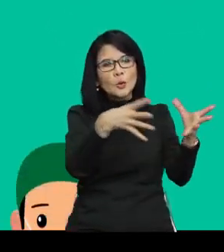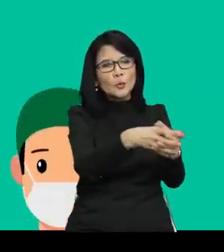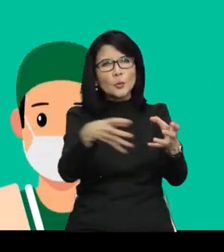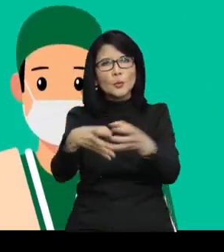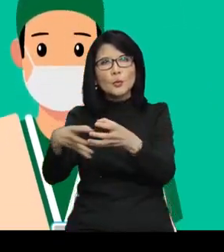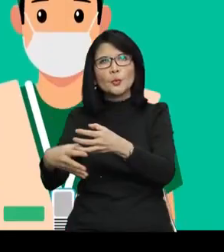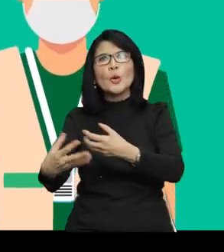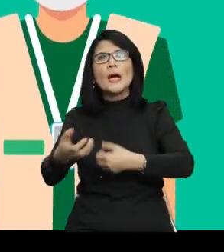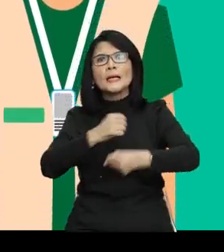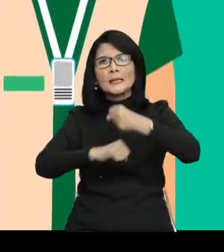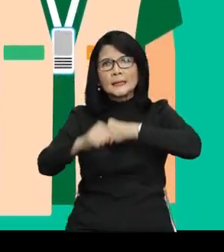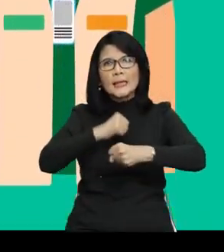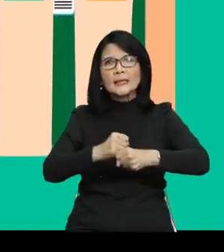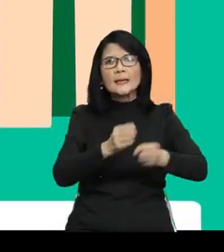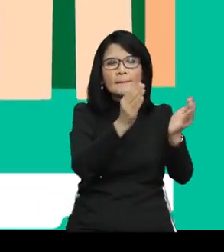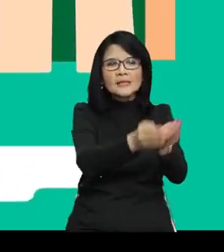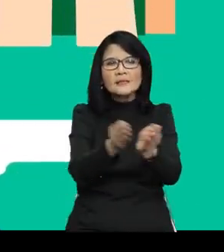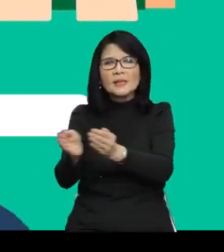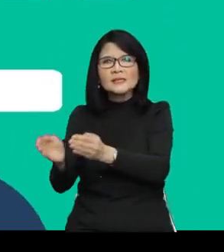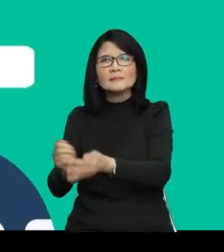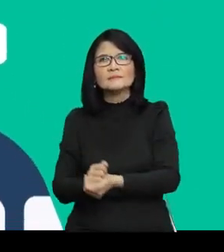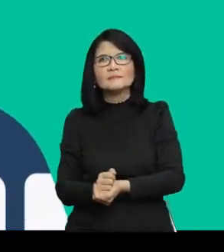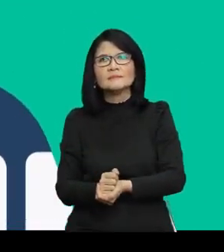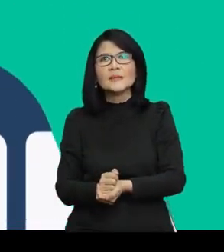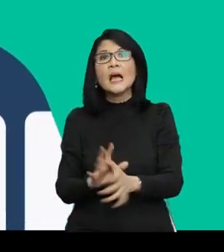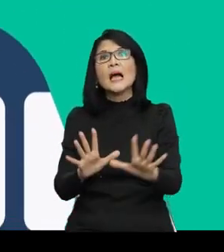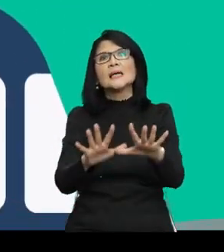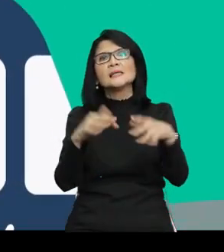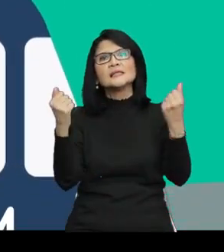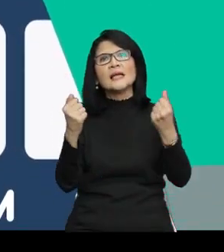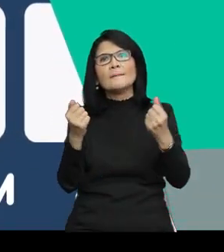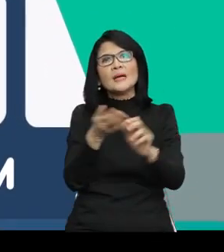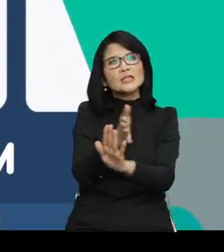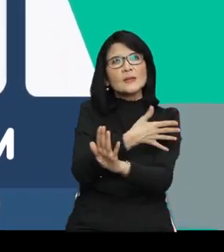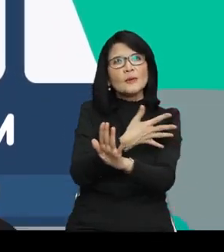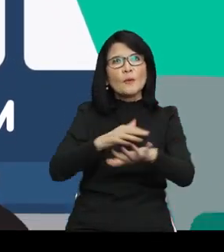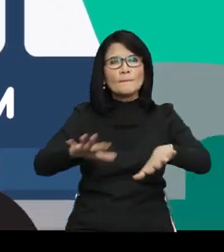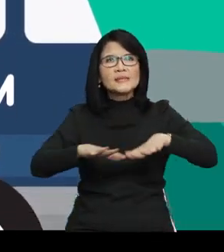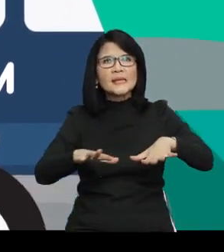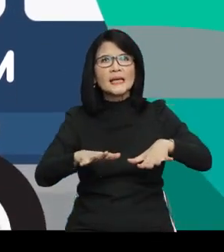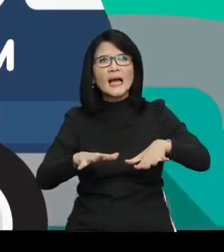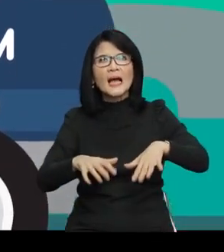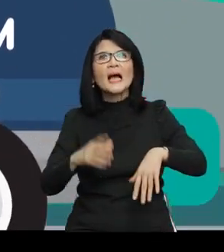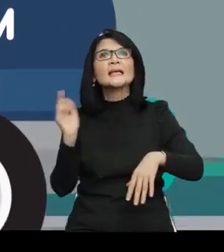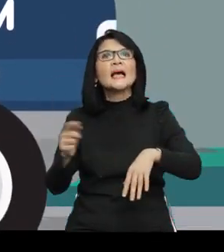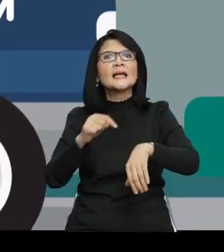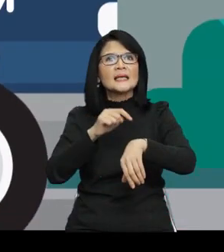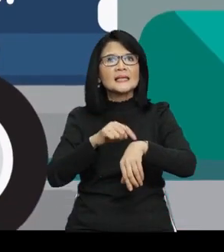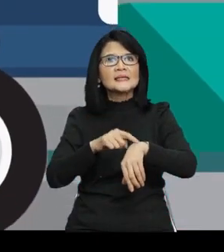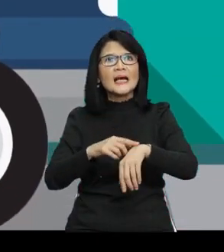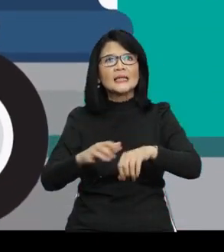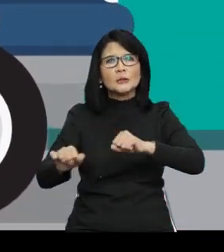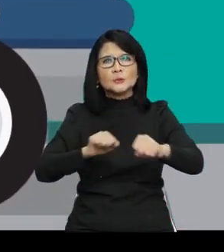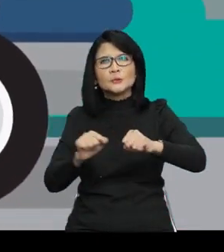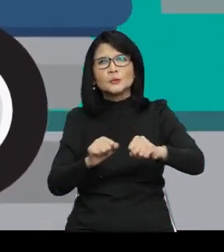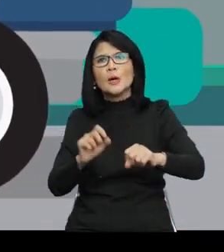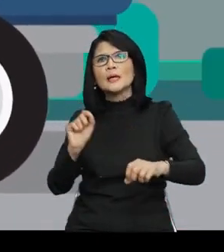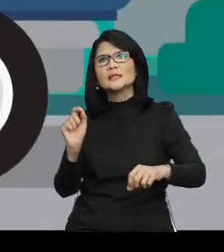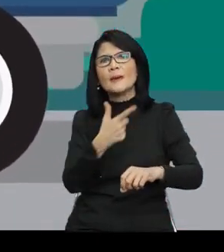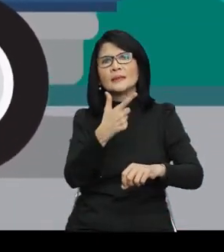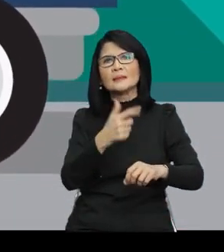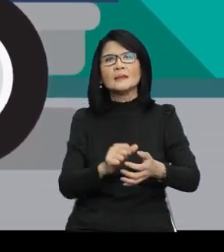rangkaian kegiatan dari berbagai pihak yang dipersiapkan pada prabencana dan dilaksanakan pada saat tanggap darurat